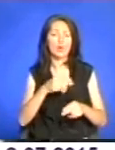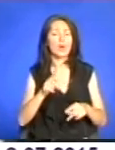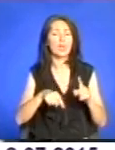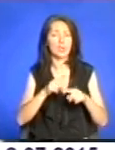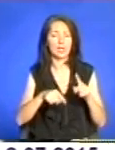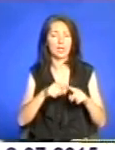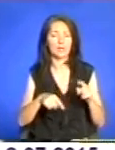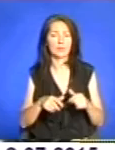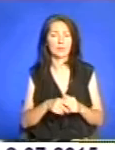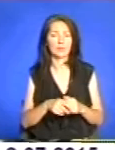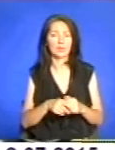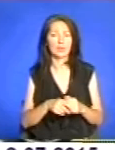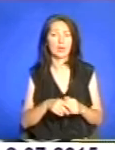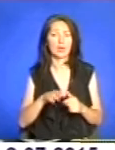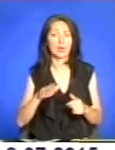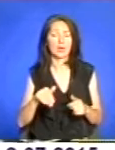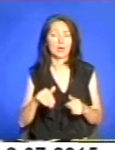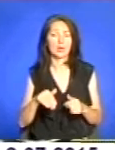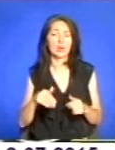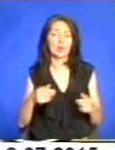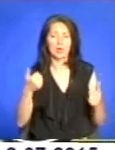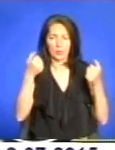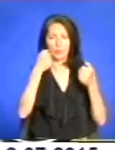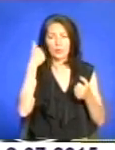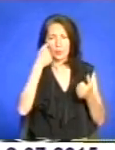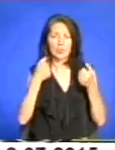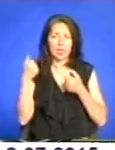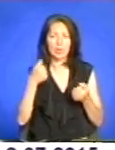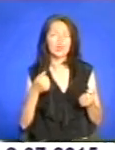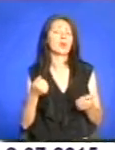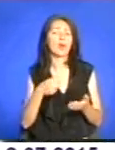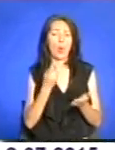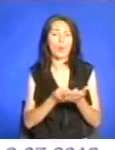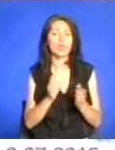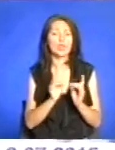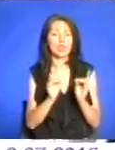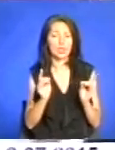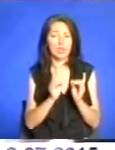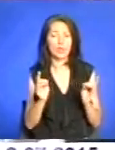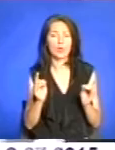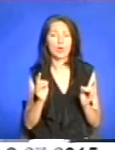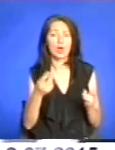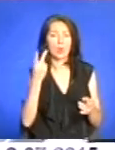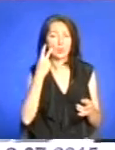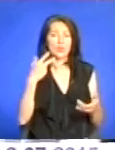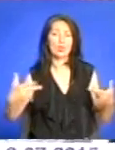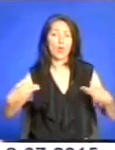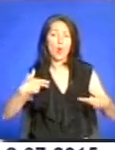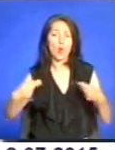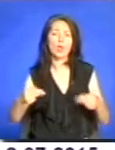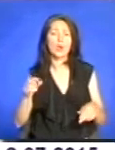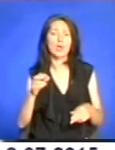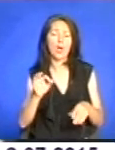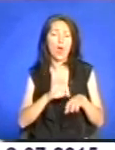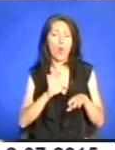по тупінку, тому що в Тернопіль привезли тупінку, ну, запшекали, що. Положили на ліжку цьотку, запшекали її, все. Постійно кололо обезболюючи. На другий день